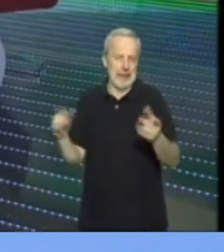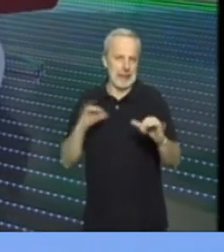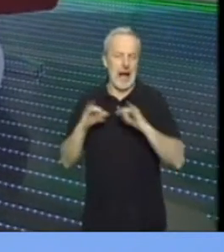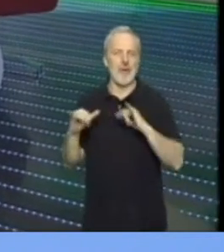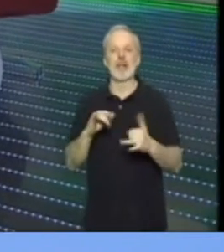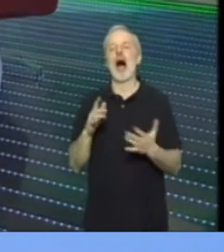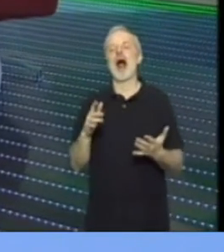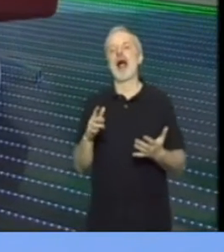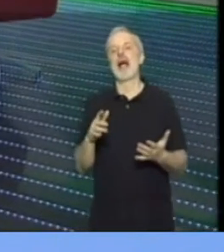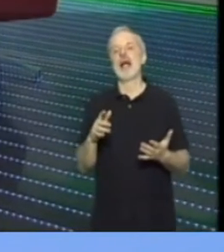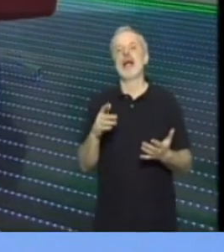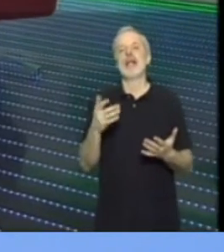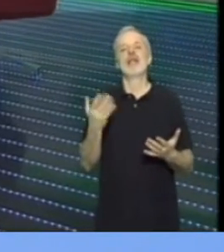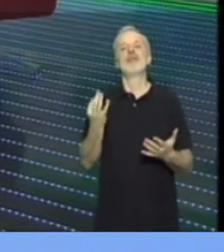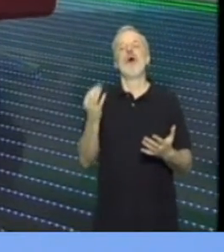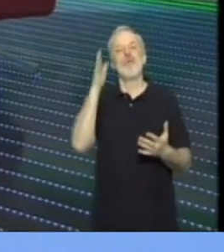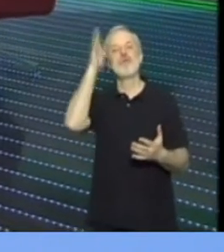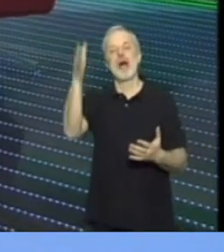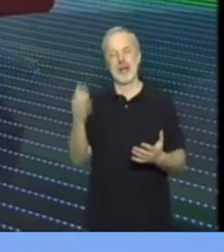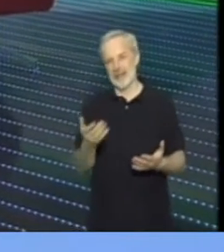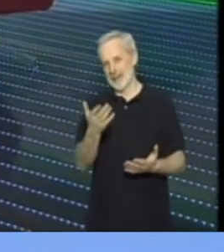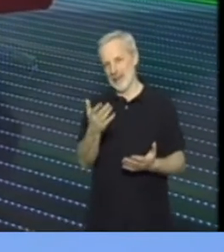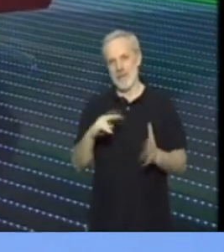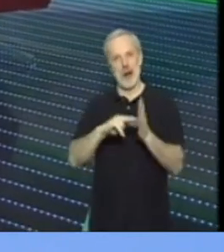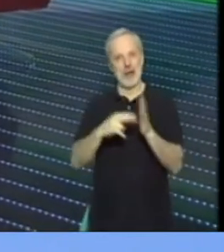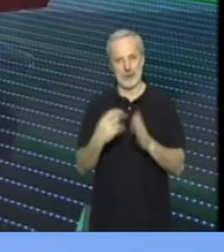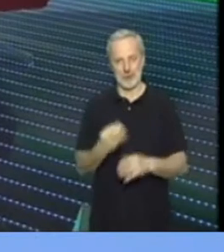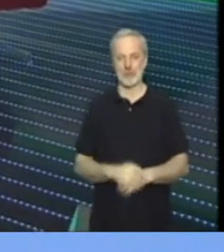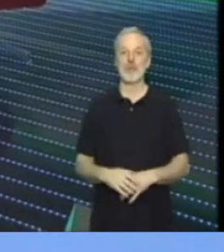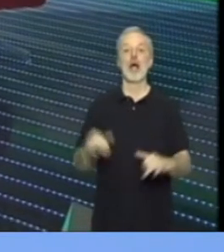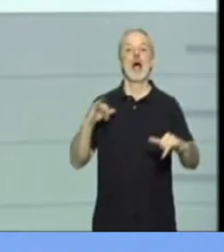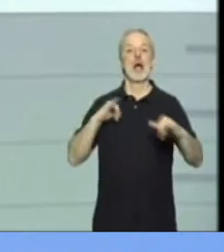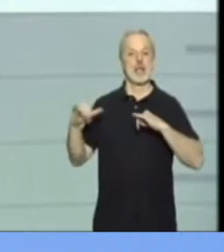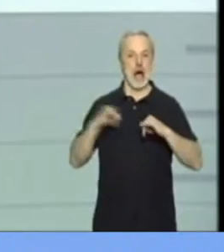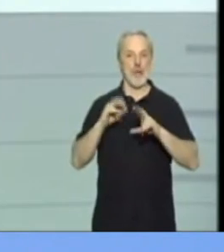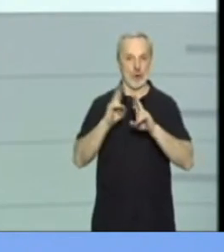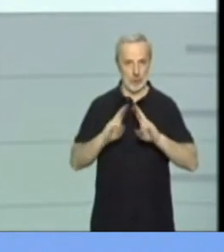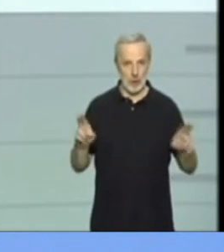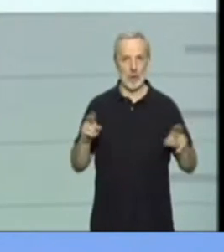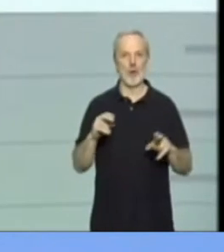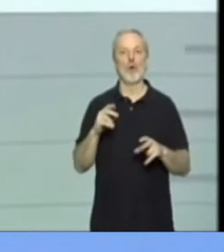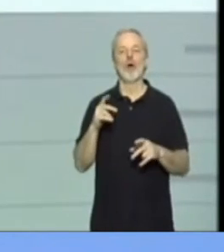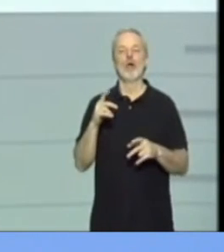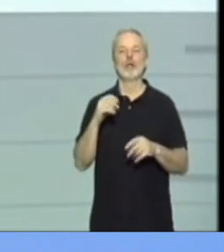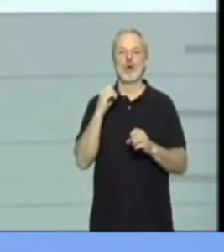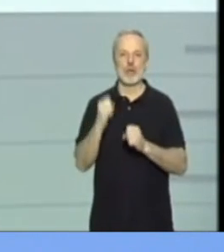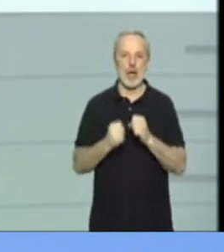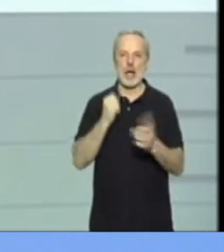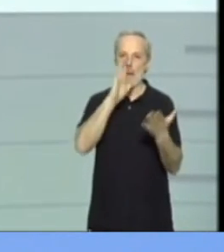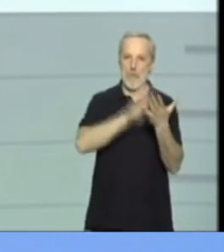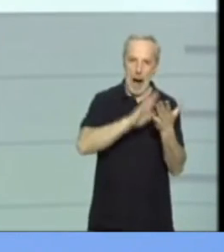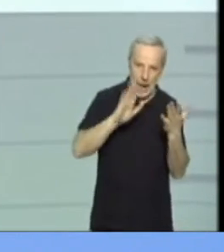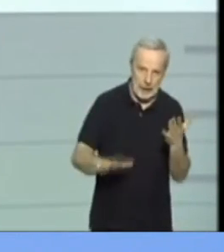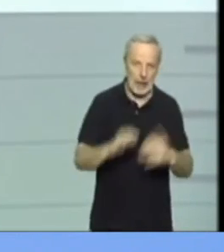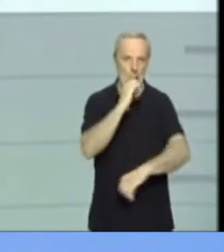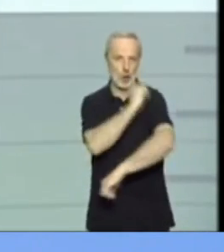říkáte, reprezentační barvy, to je vždycky hezká podívaná. Tak závod Míru se jezdí v podstatě prodloužený víkend, je to pátek,